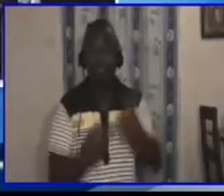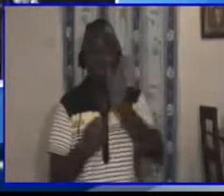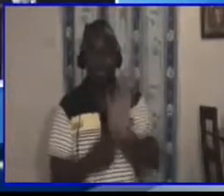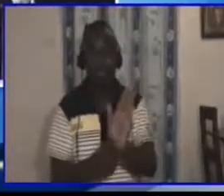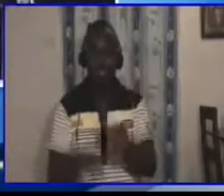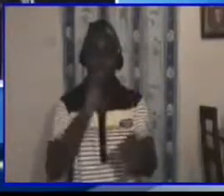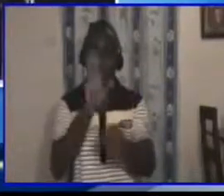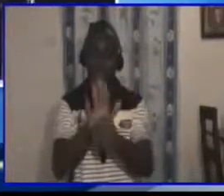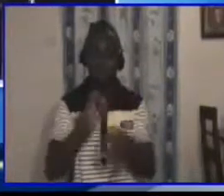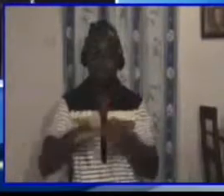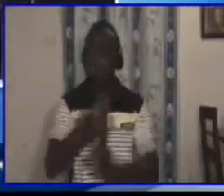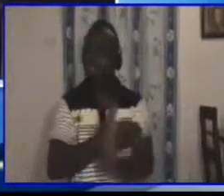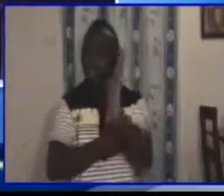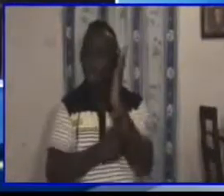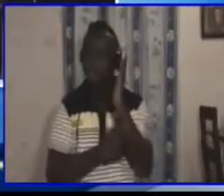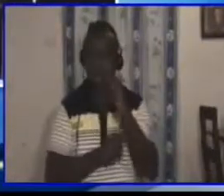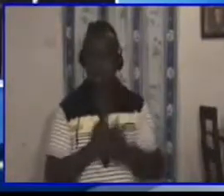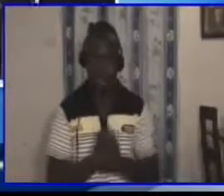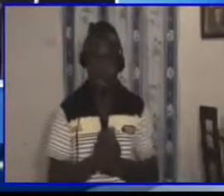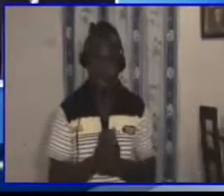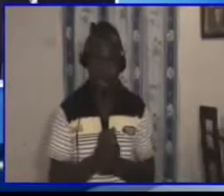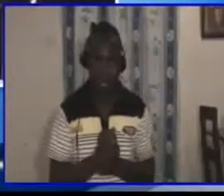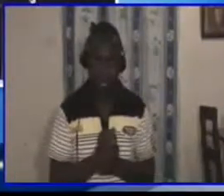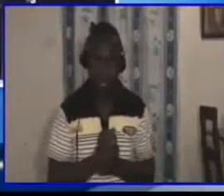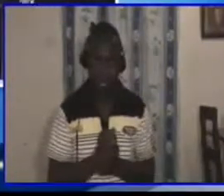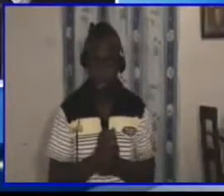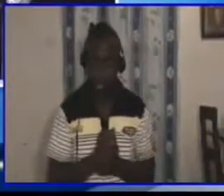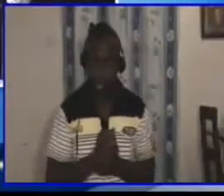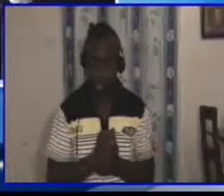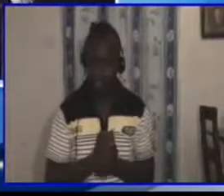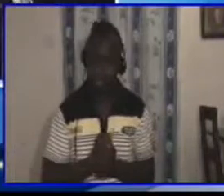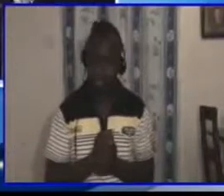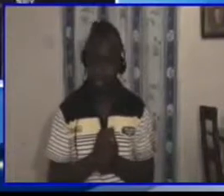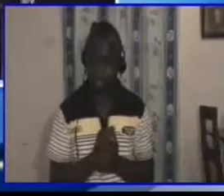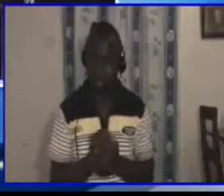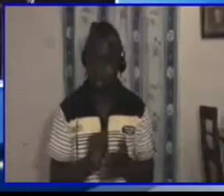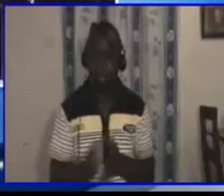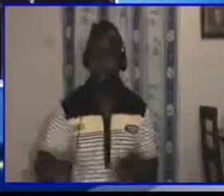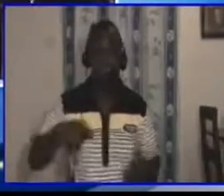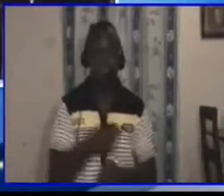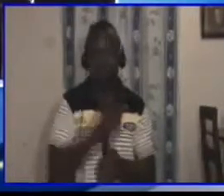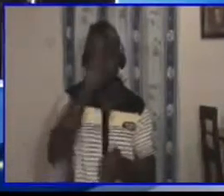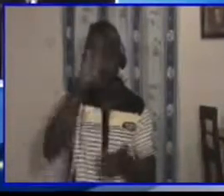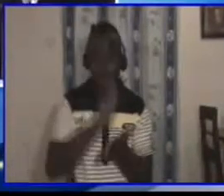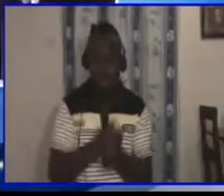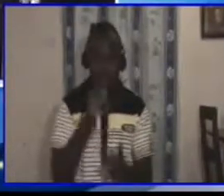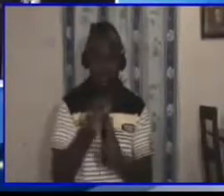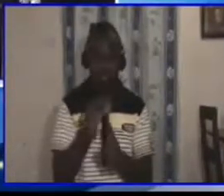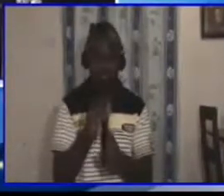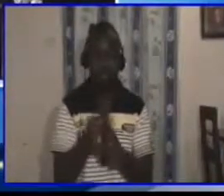noi rappresentiamo gesù cristo è la parola di dio